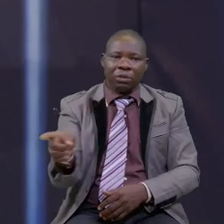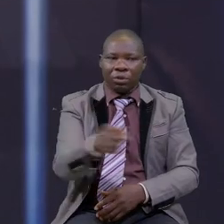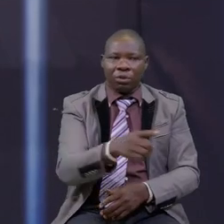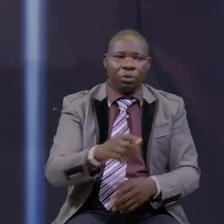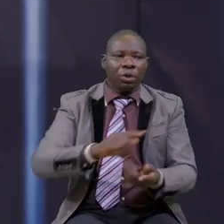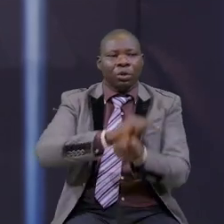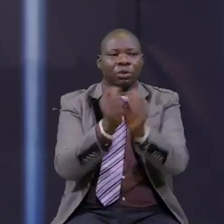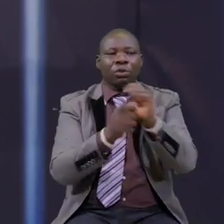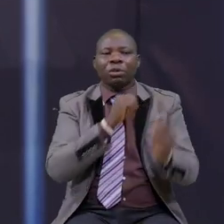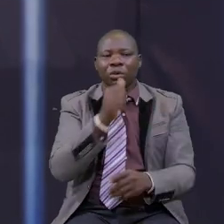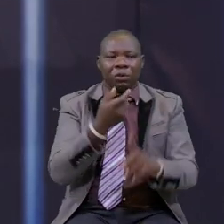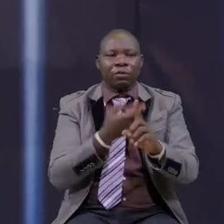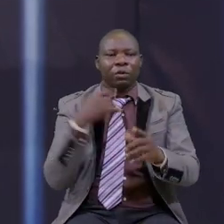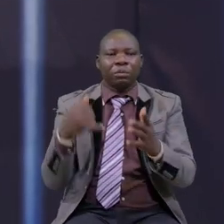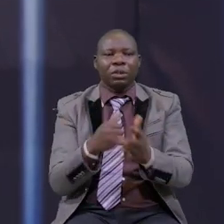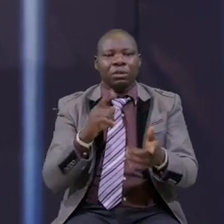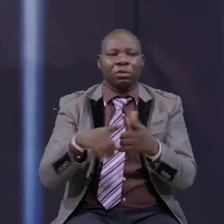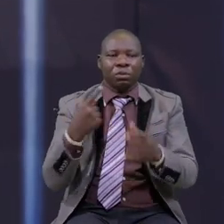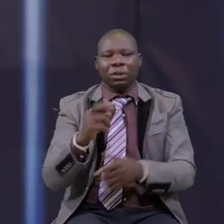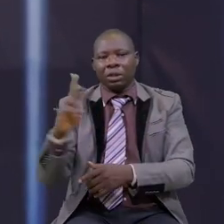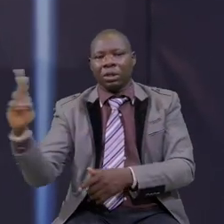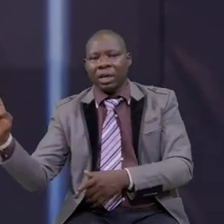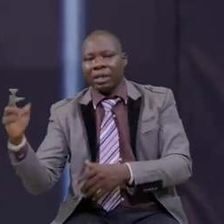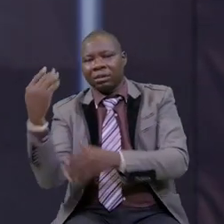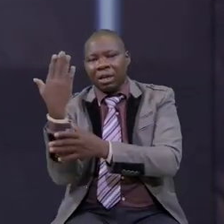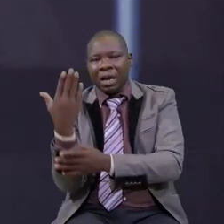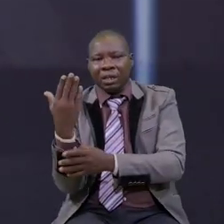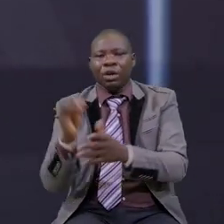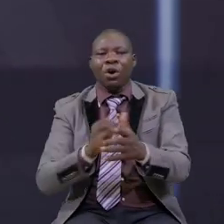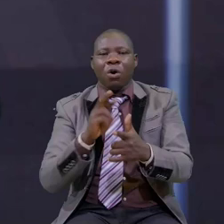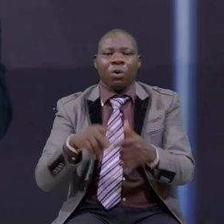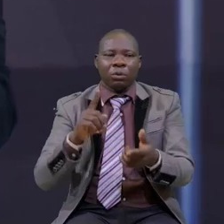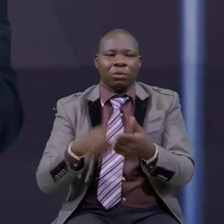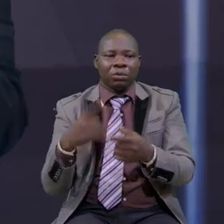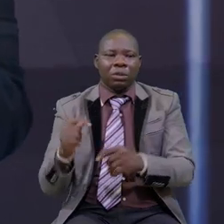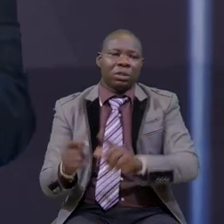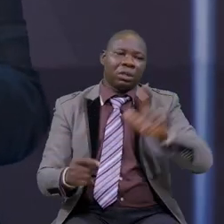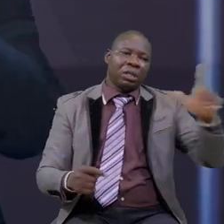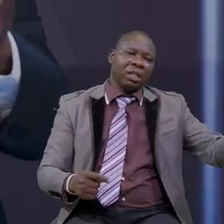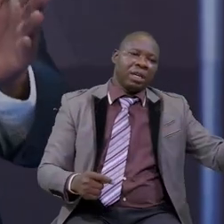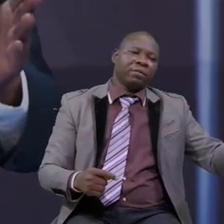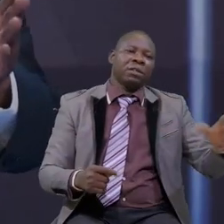Ne t'en détourne ni à droite ni à gauche